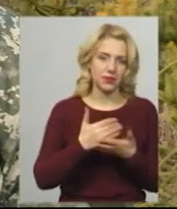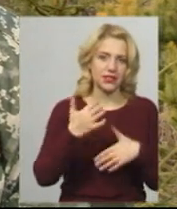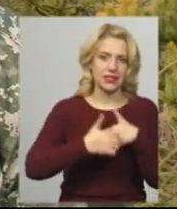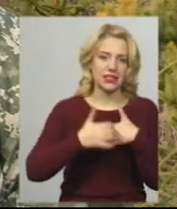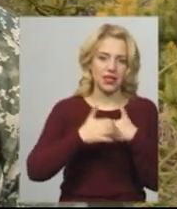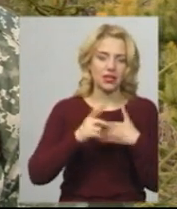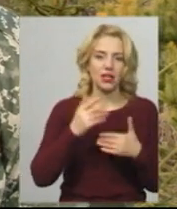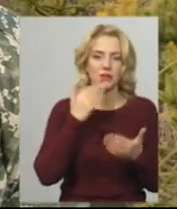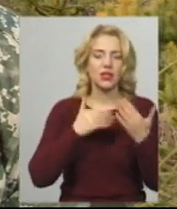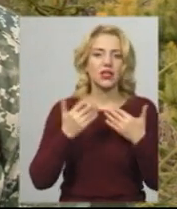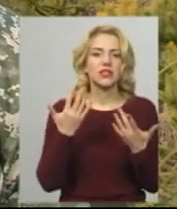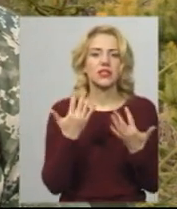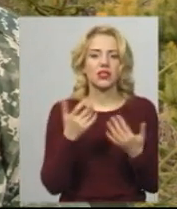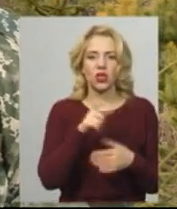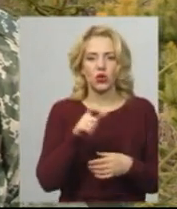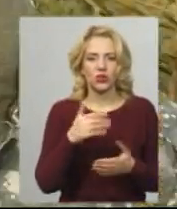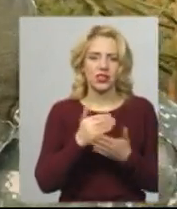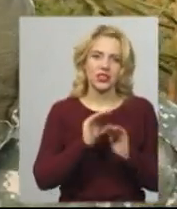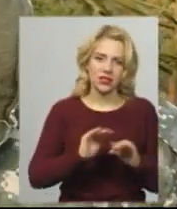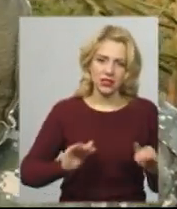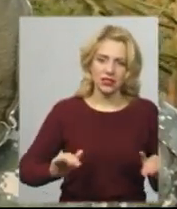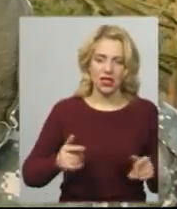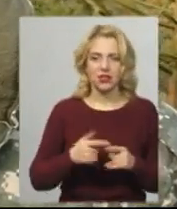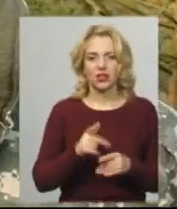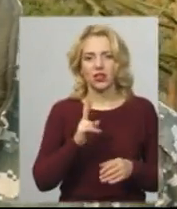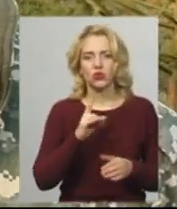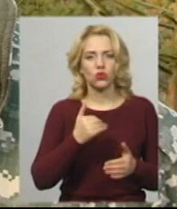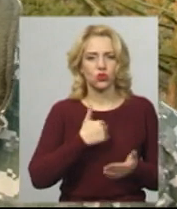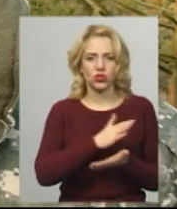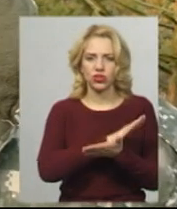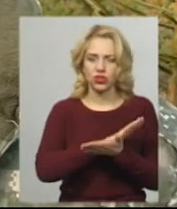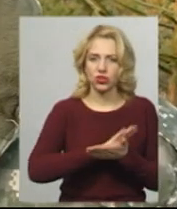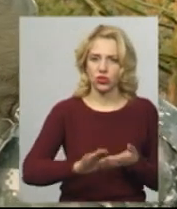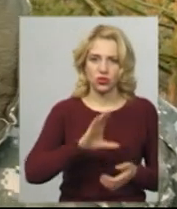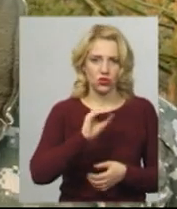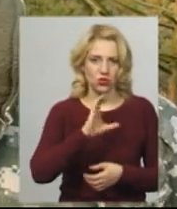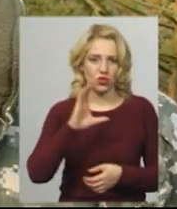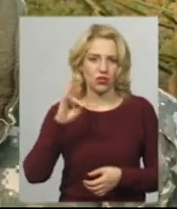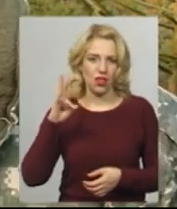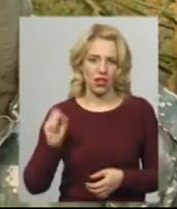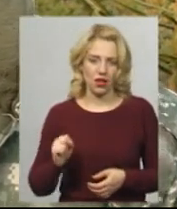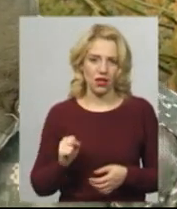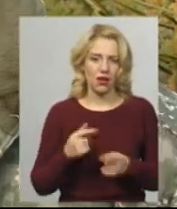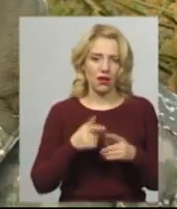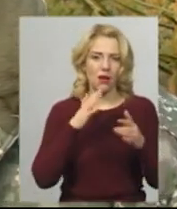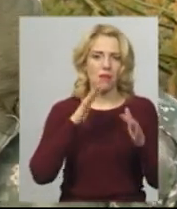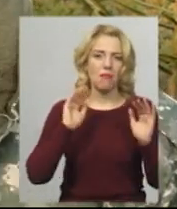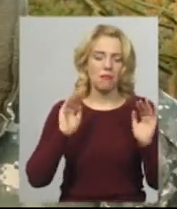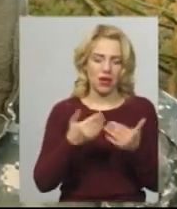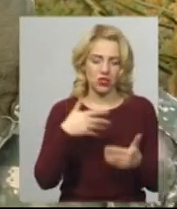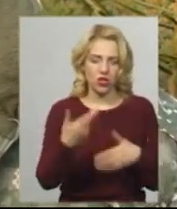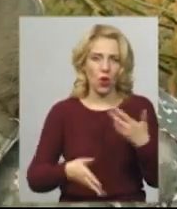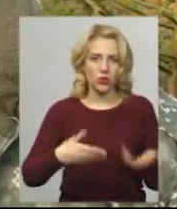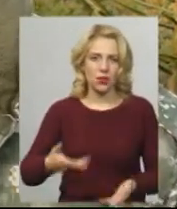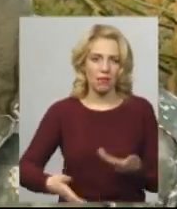людей зверталися, які хотіли, школи, дитсадки і так далі. Дехто хоче тільки категоричну сосни на Новий рік, тому що, можливо, нам менше осипається і